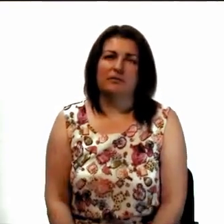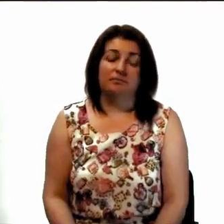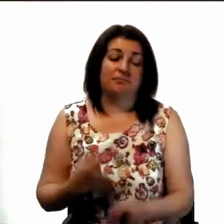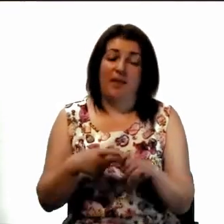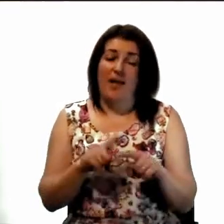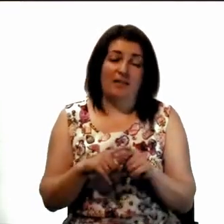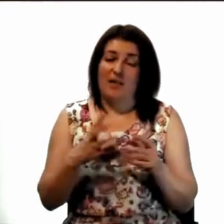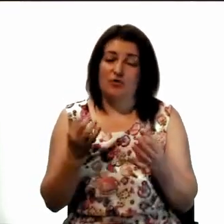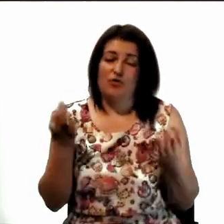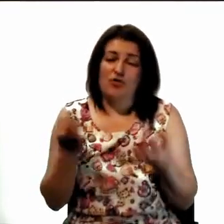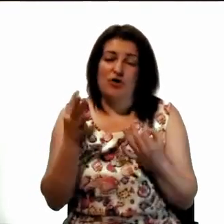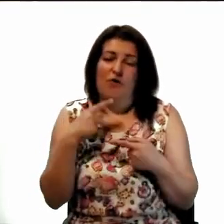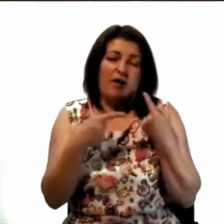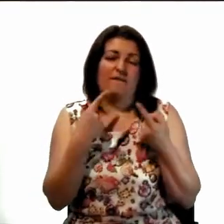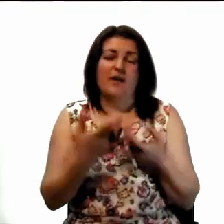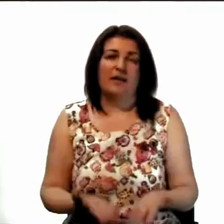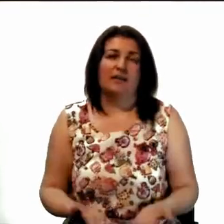это еще ничего не говорит.